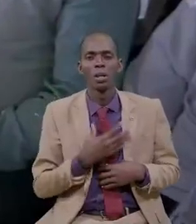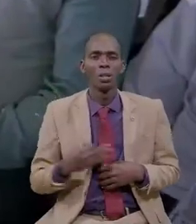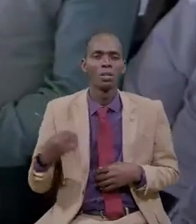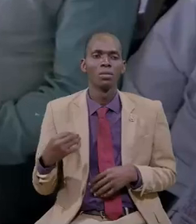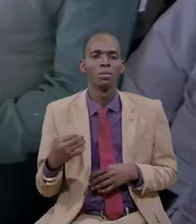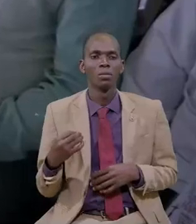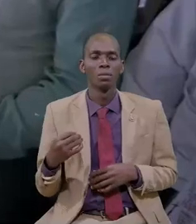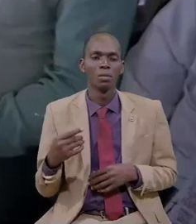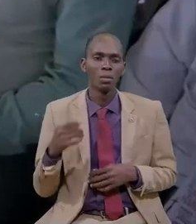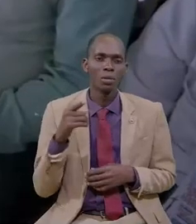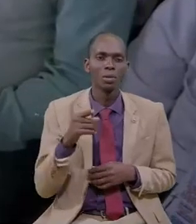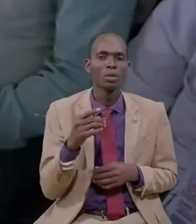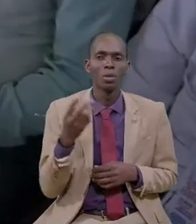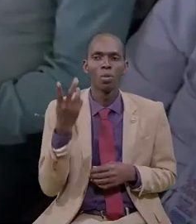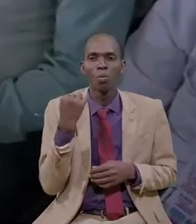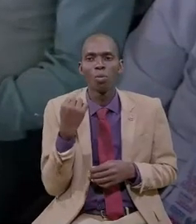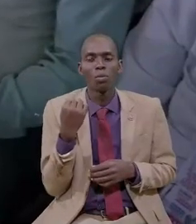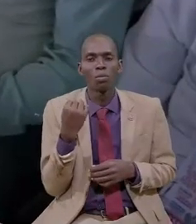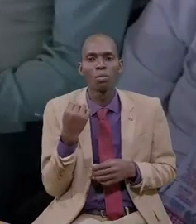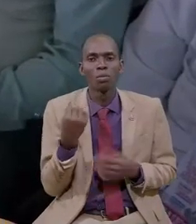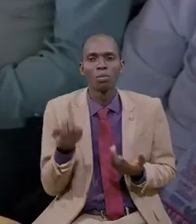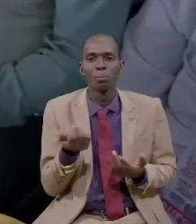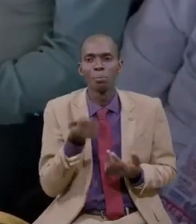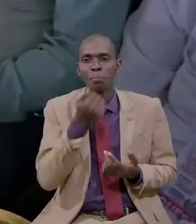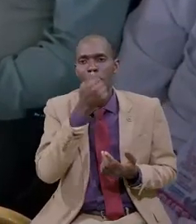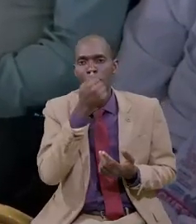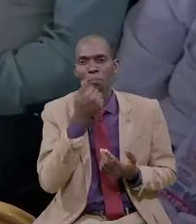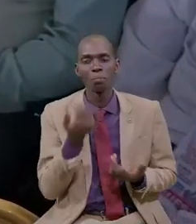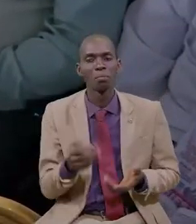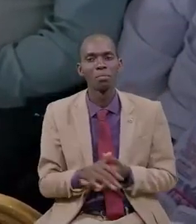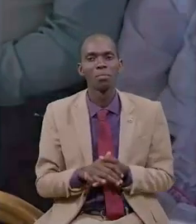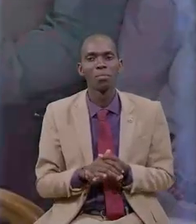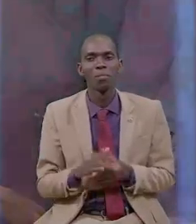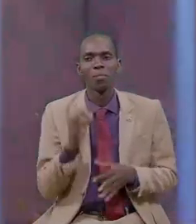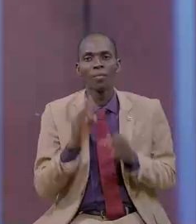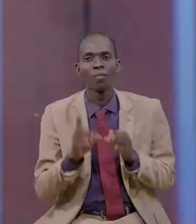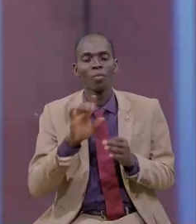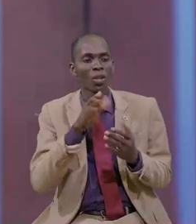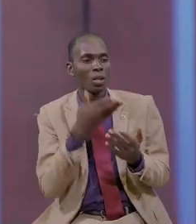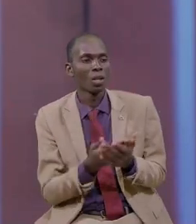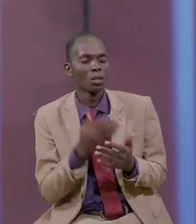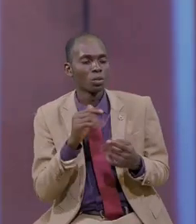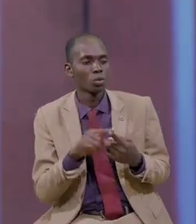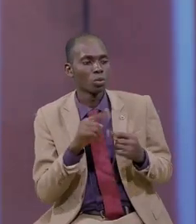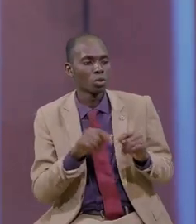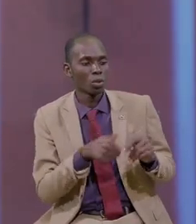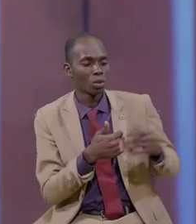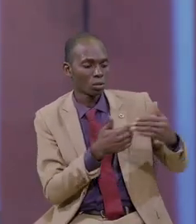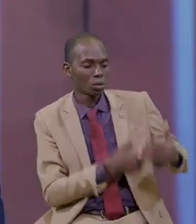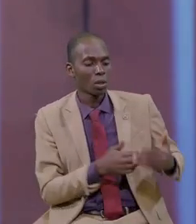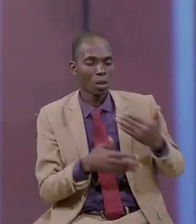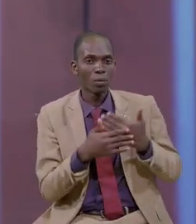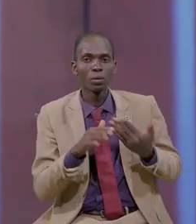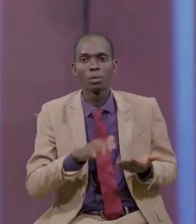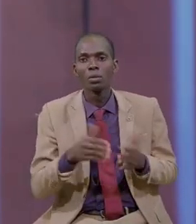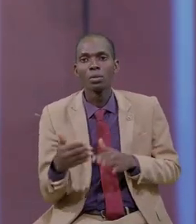Cet homme eut la bouche fermée. Si tu te retrouves dans l'au-delà, après la mort,